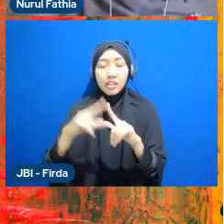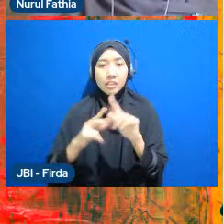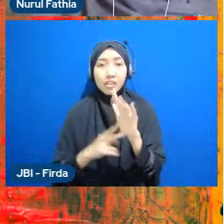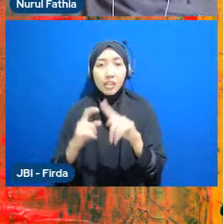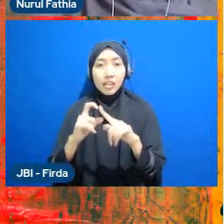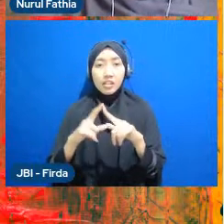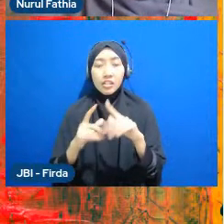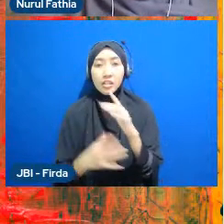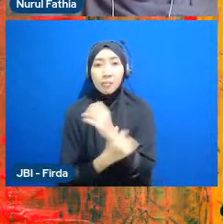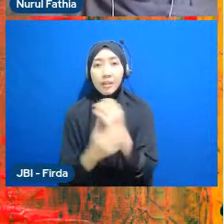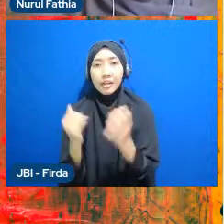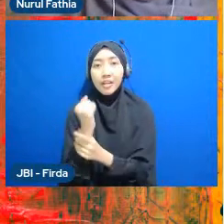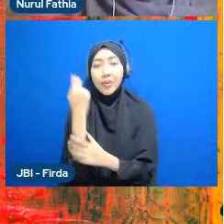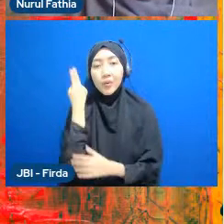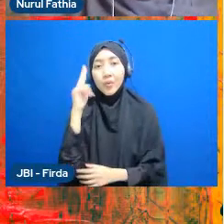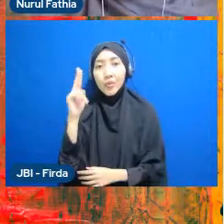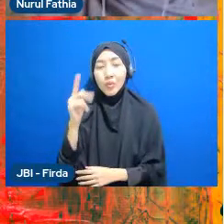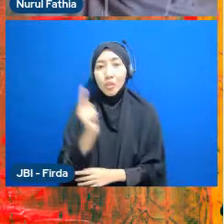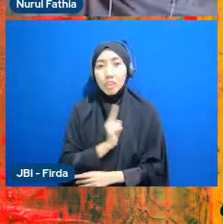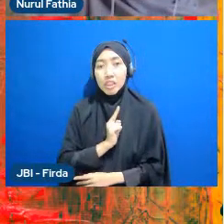Next.